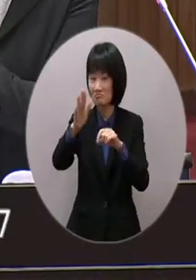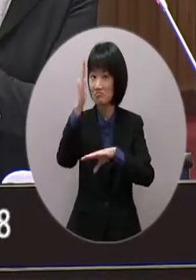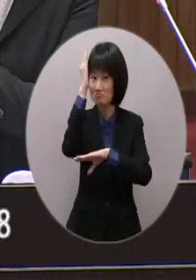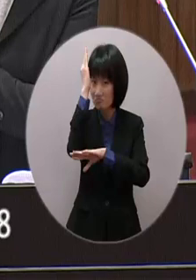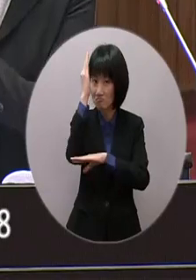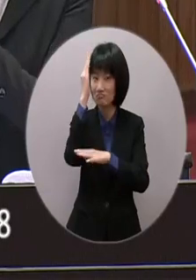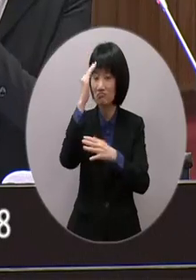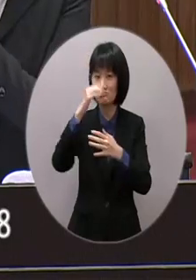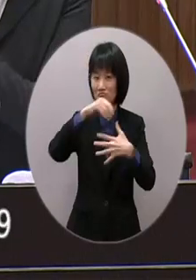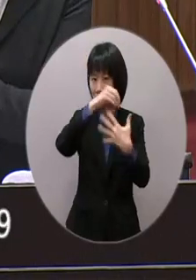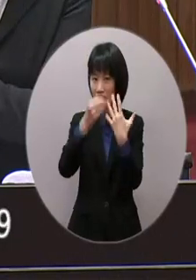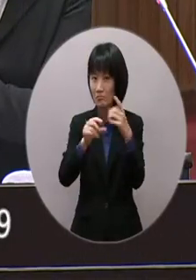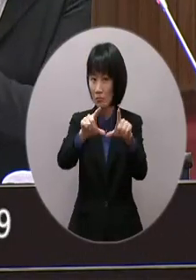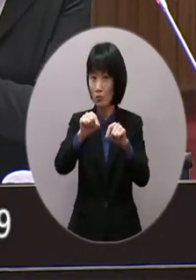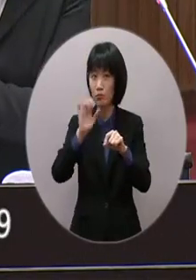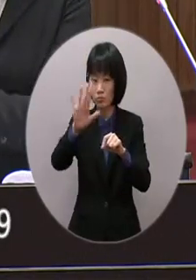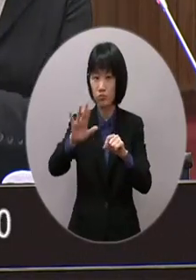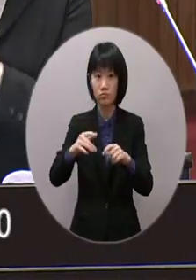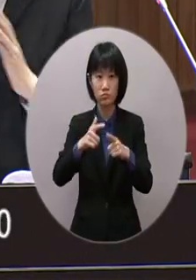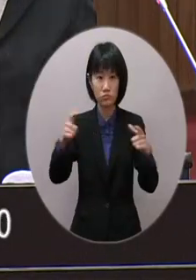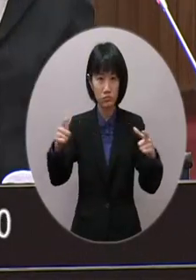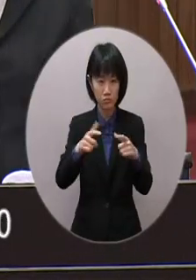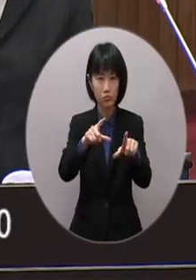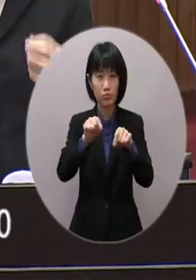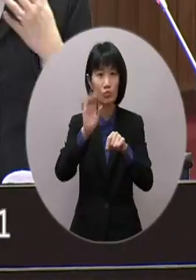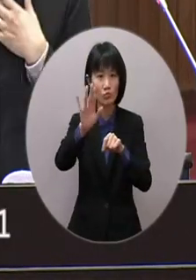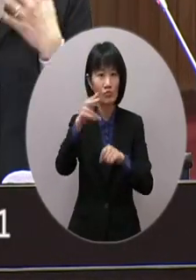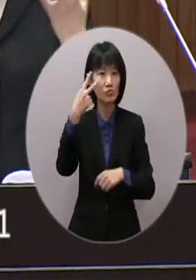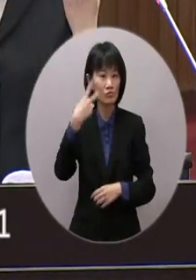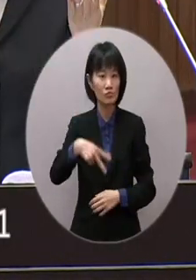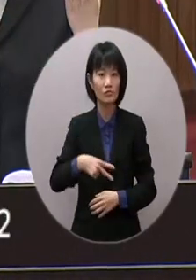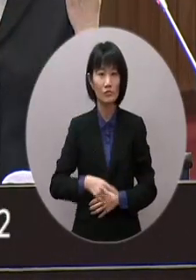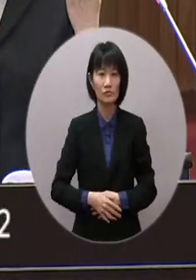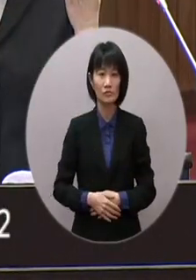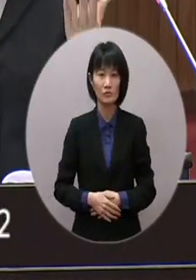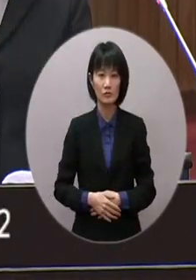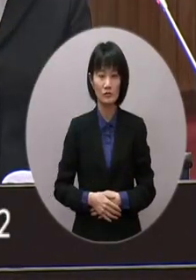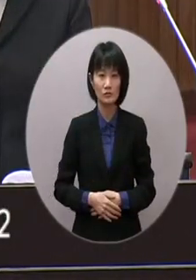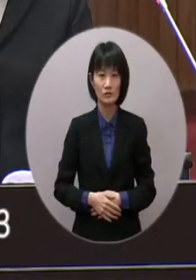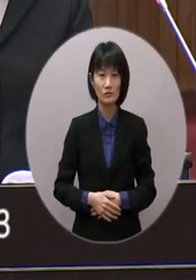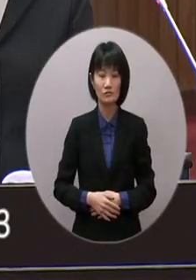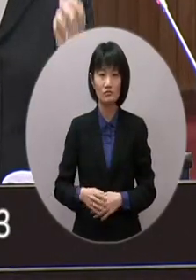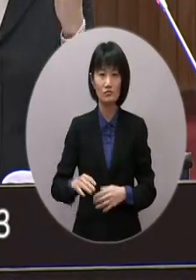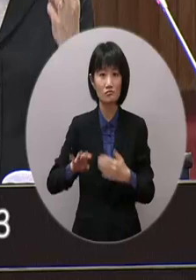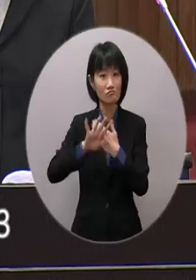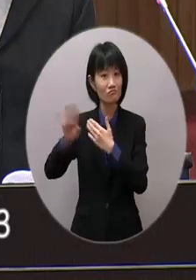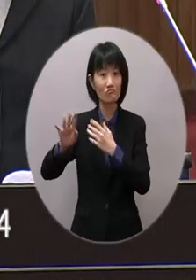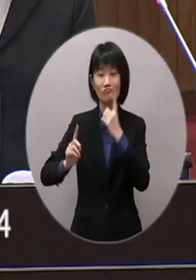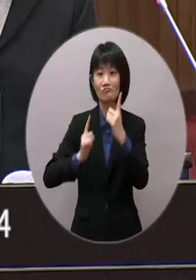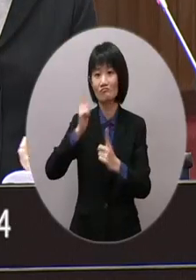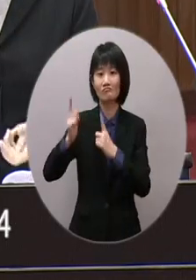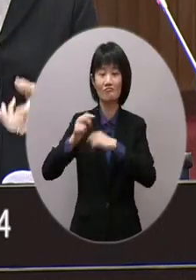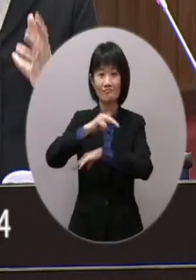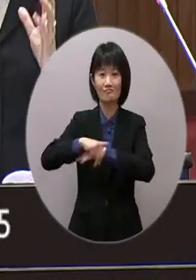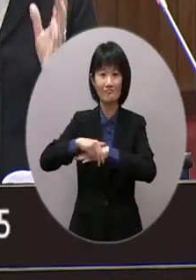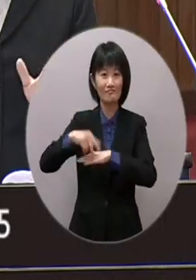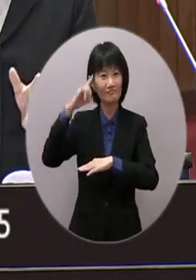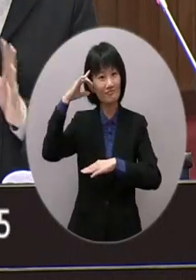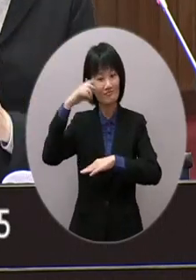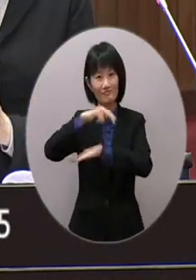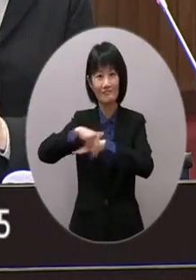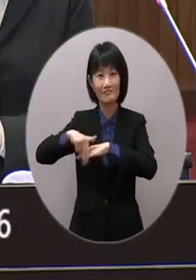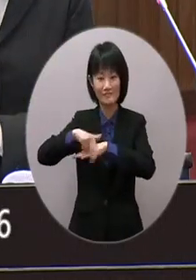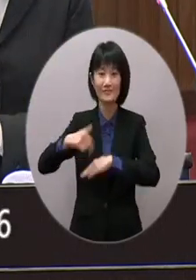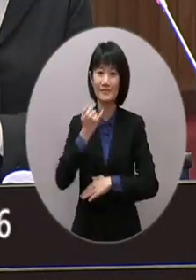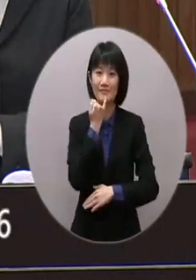政府在做幼托的那个比例之外，其他的部分其实他们都很自由的可以去做规划。那他们的